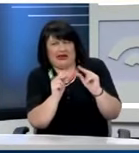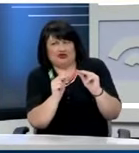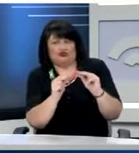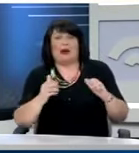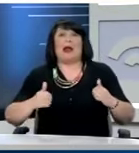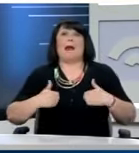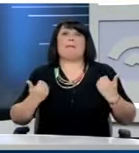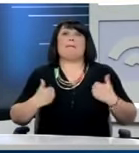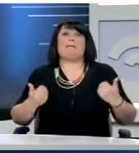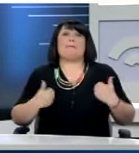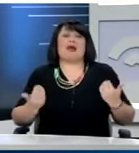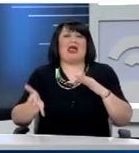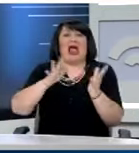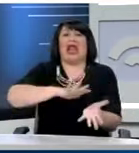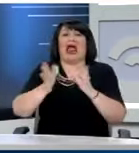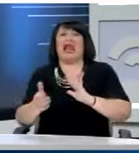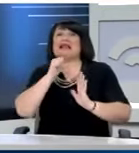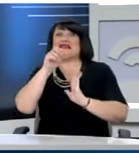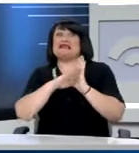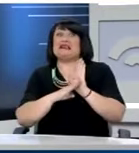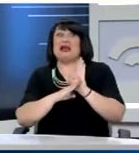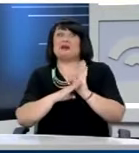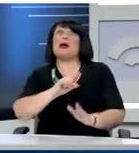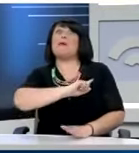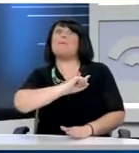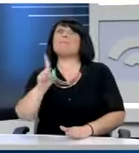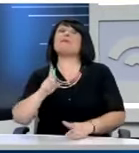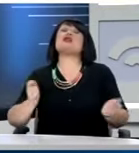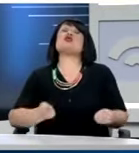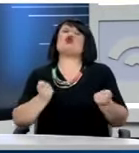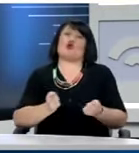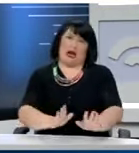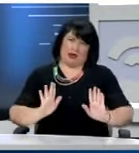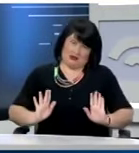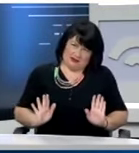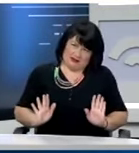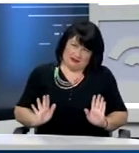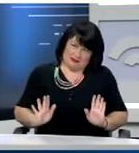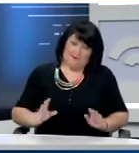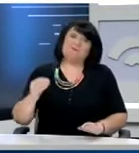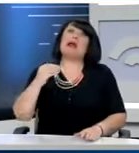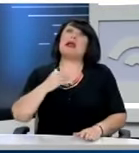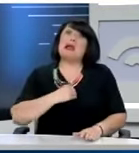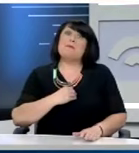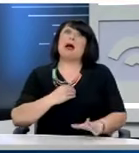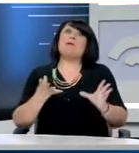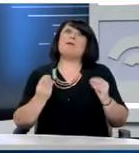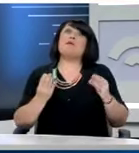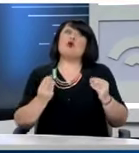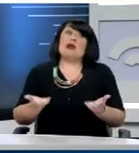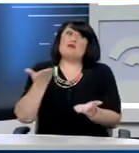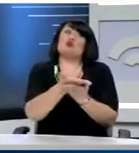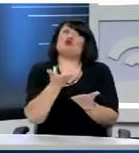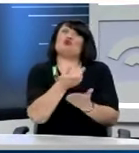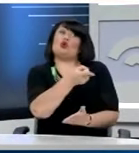παιχνίδια θεσμικών ακροβασιών με το Σύνταγμα να μην τα επιχειρήσετε, κύριε Μητσοτάκη. Και λυπάμαι πολύ για αυτούς που σας τα